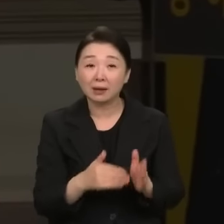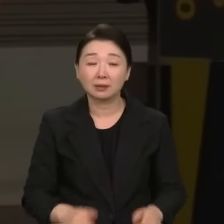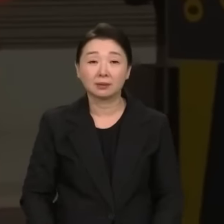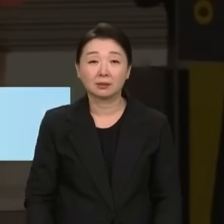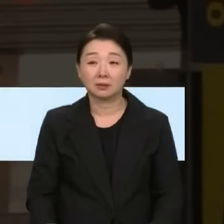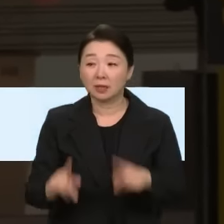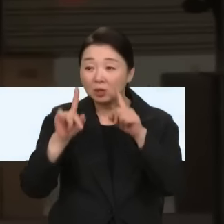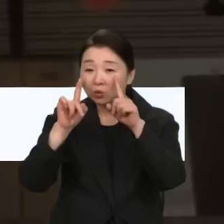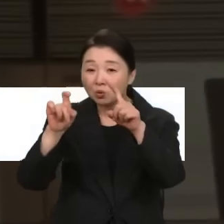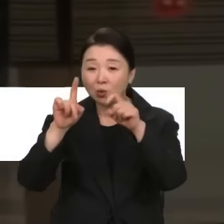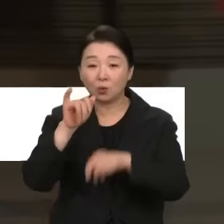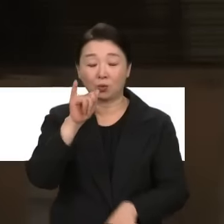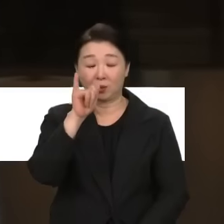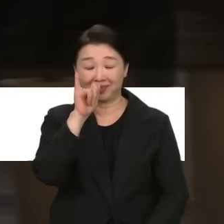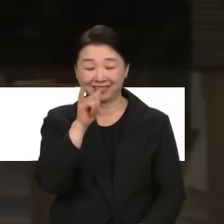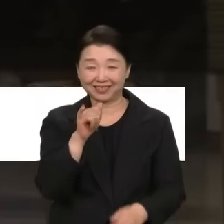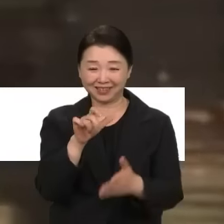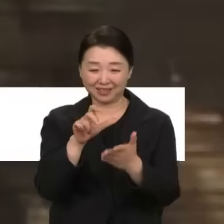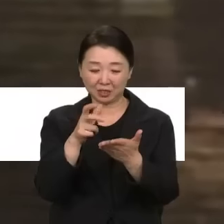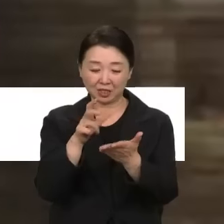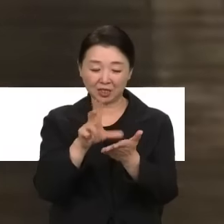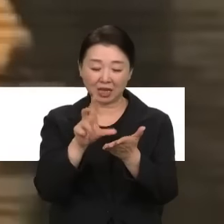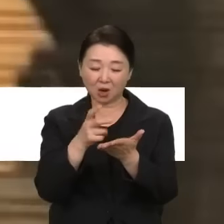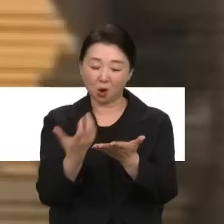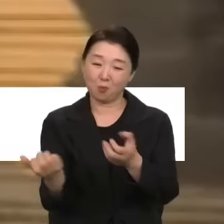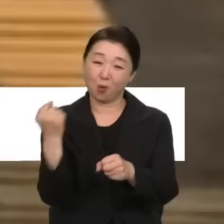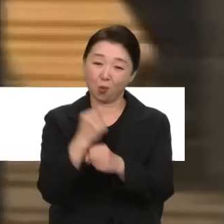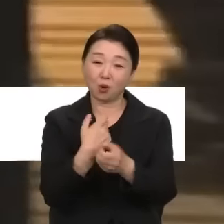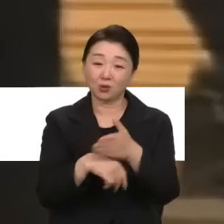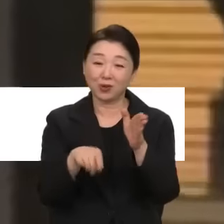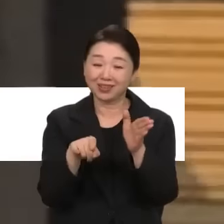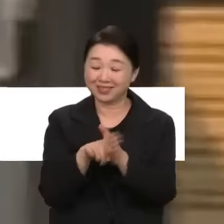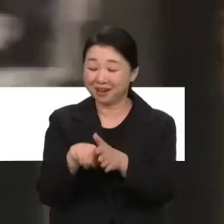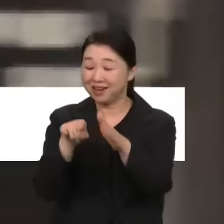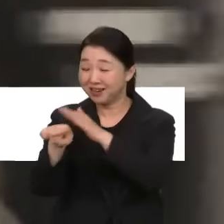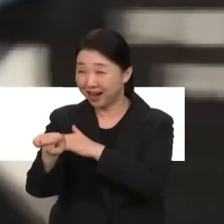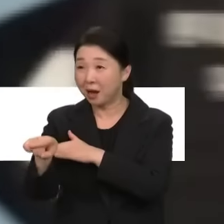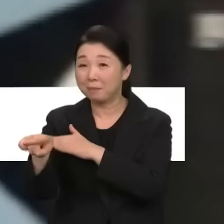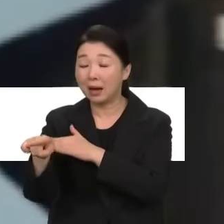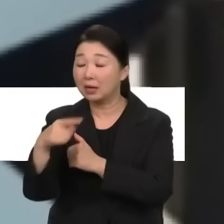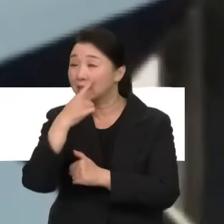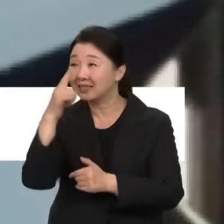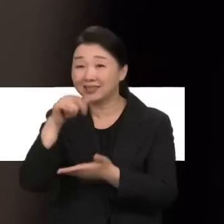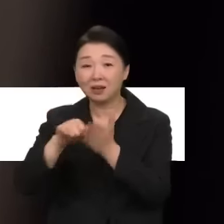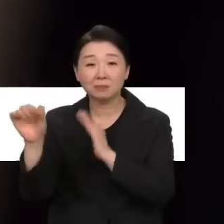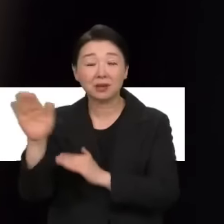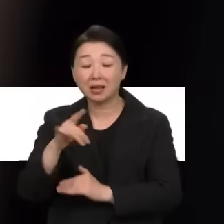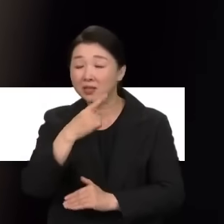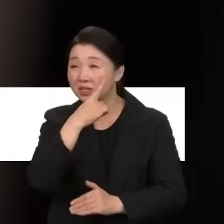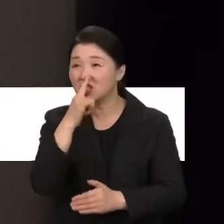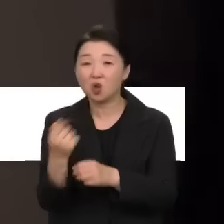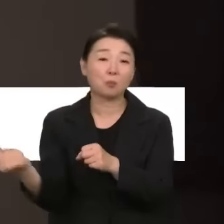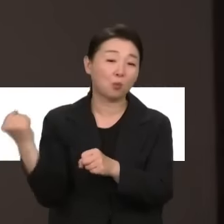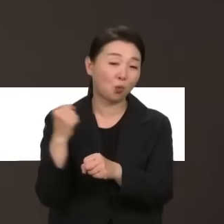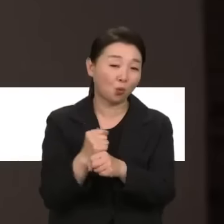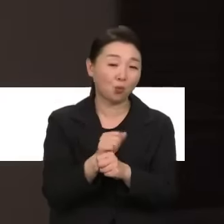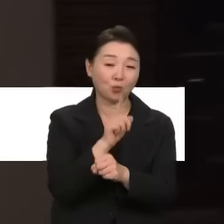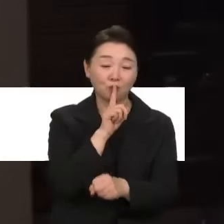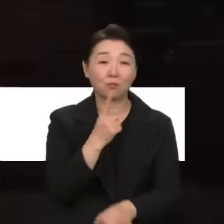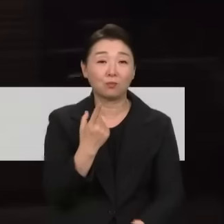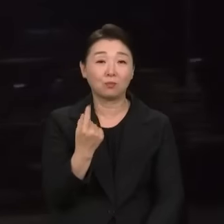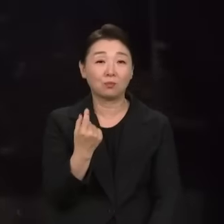의혹이 불거진 뒤 자료를 복원하기 위해 포렌식 센터를 찾았기 때문에 증거 인멸이 아니라 증거 복구라고도